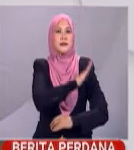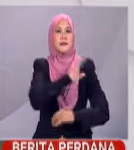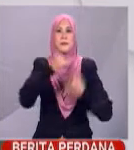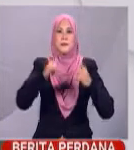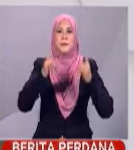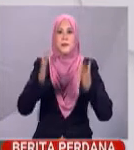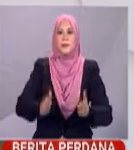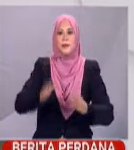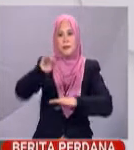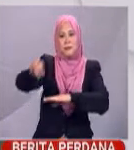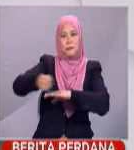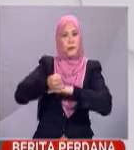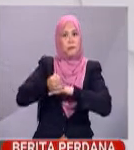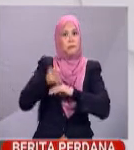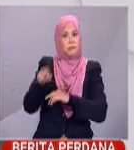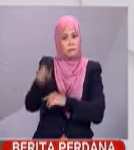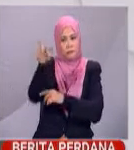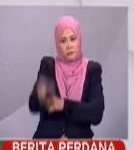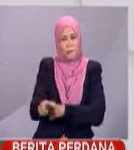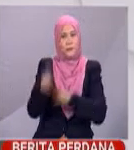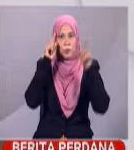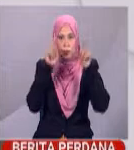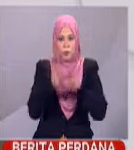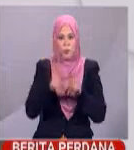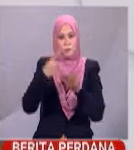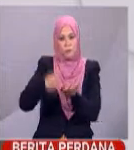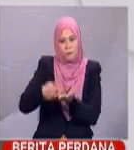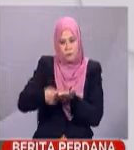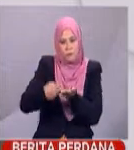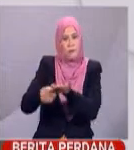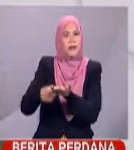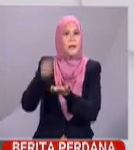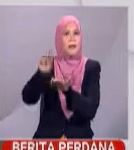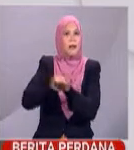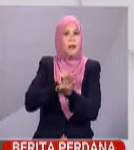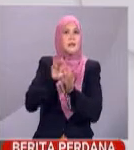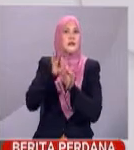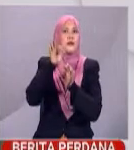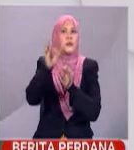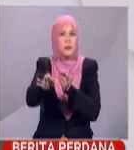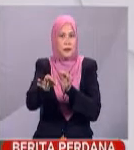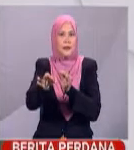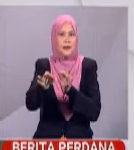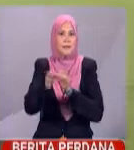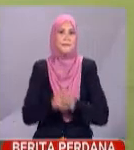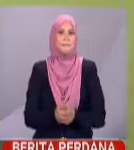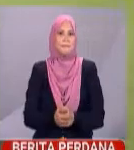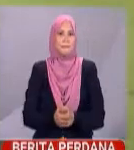impor Khair Suju untuk berunding berhubung tunggakan gajinya